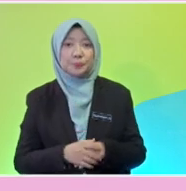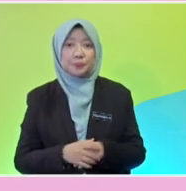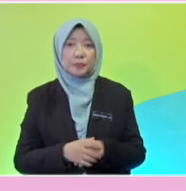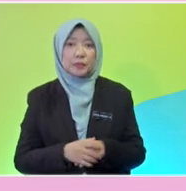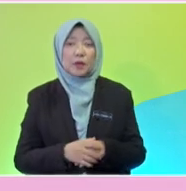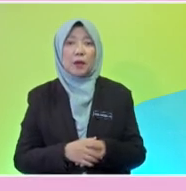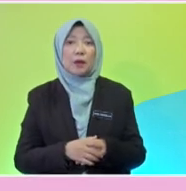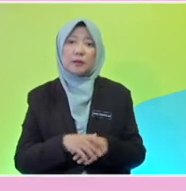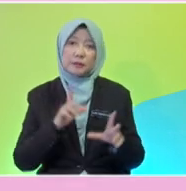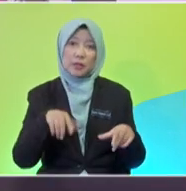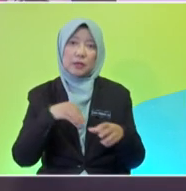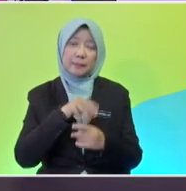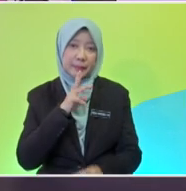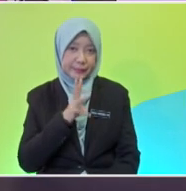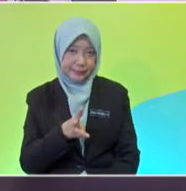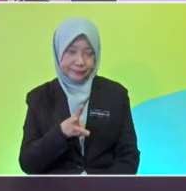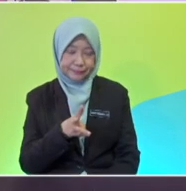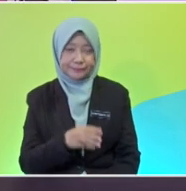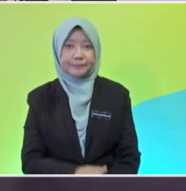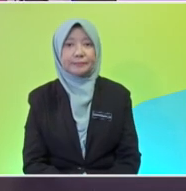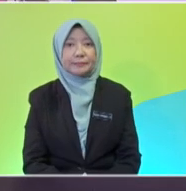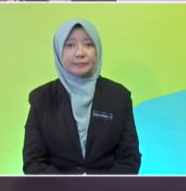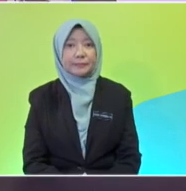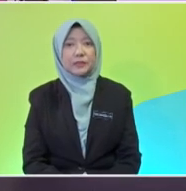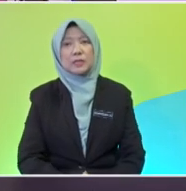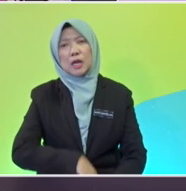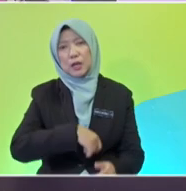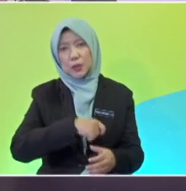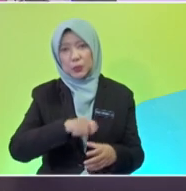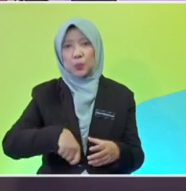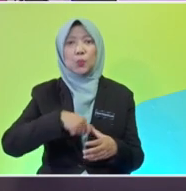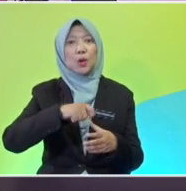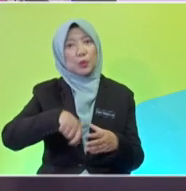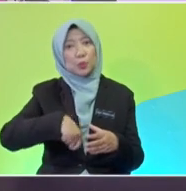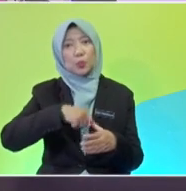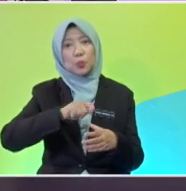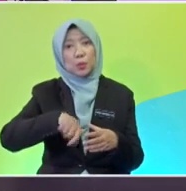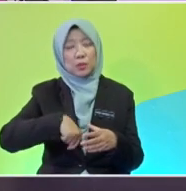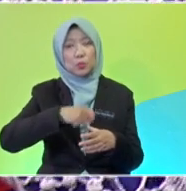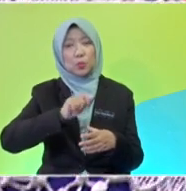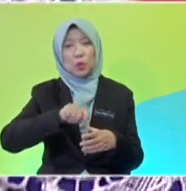ini Cik ku masuk ke dalam air Hah Oke si ibu akan aduk lagi Mira seperti